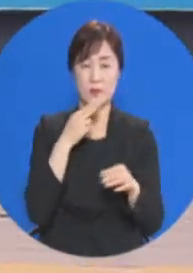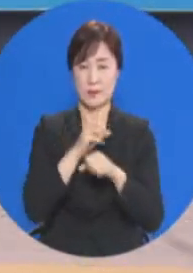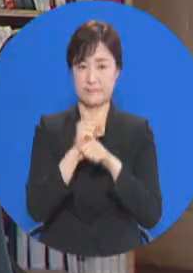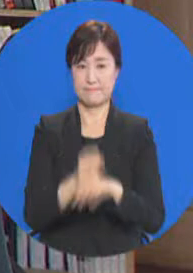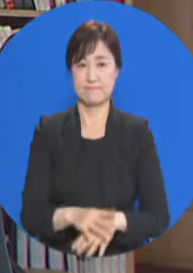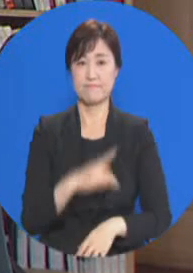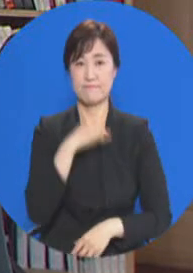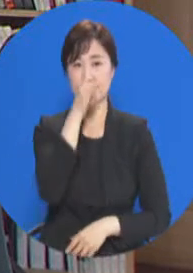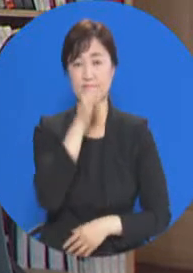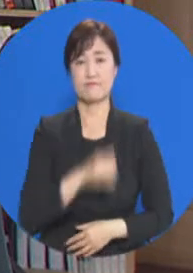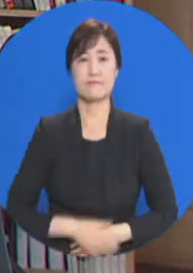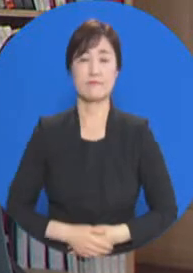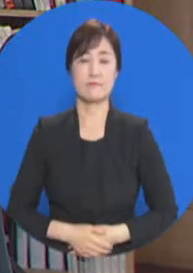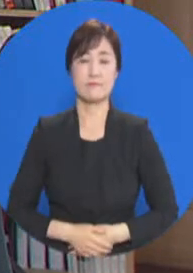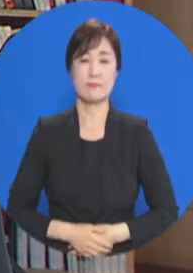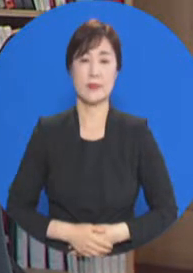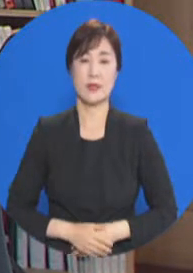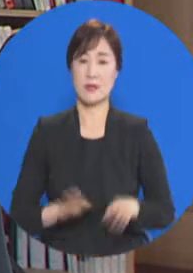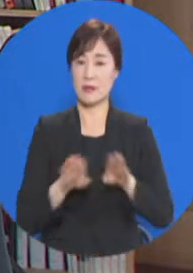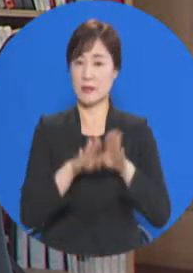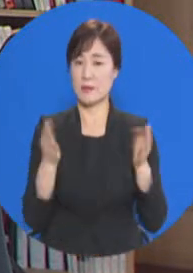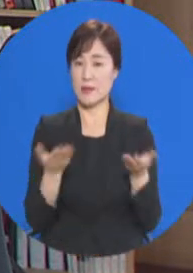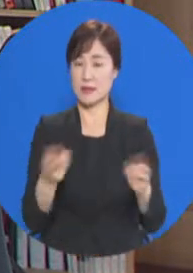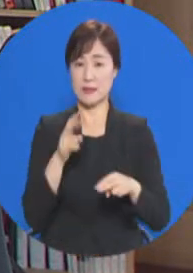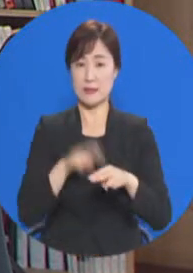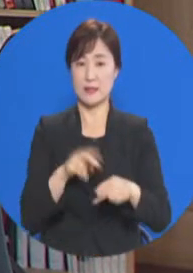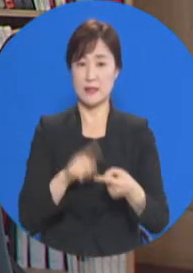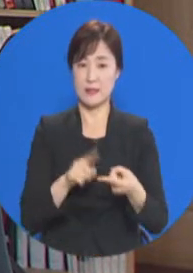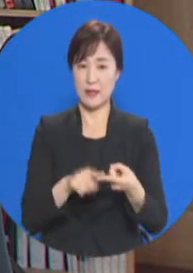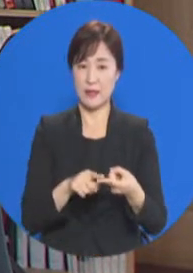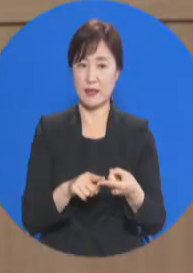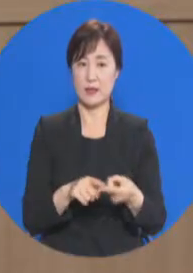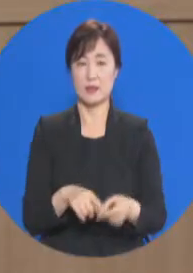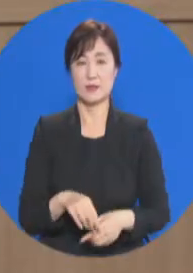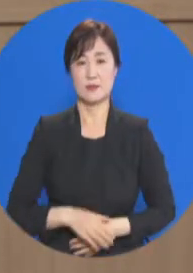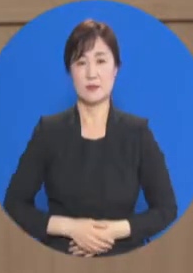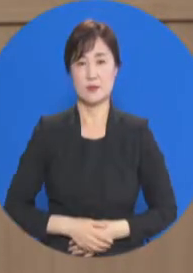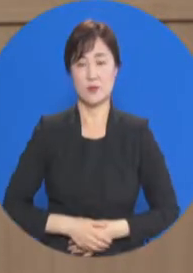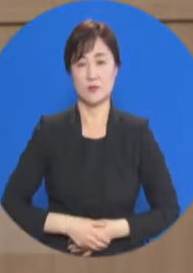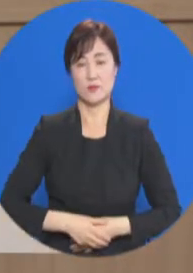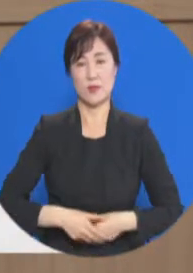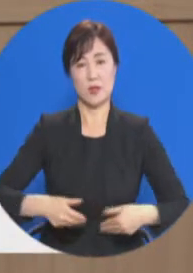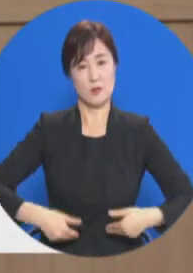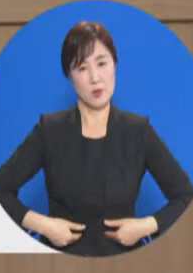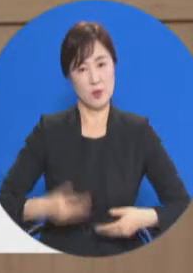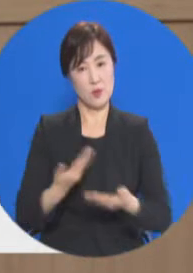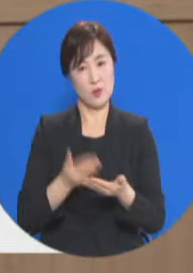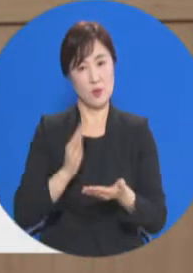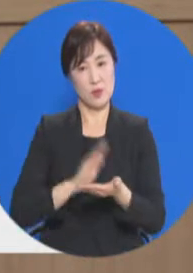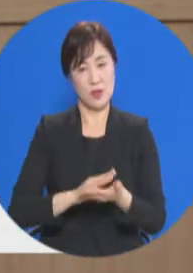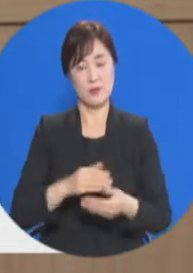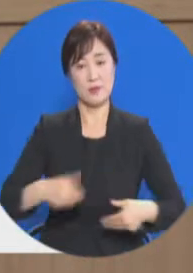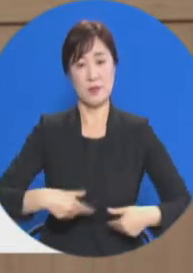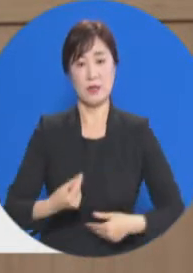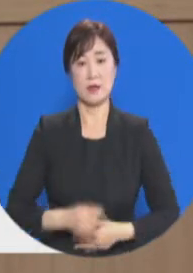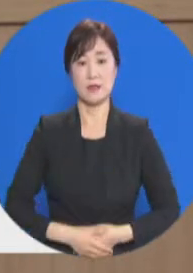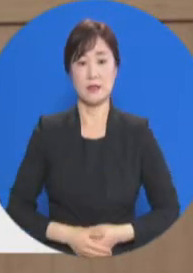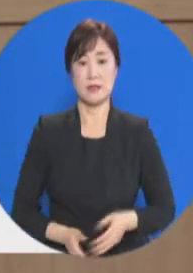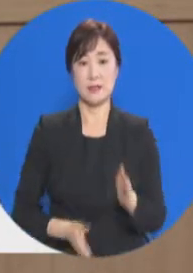상황. 개방형 직계에 대한 반면 교사의 필요성을 제기합니다. 시도적인 측면에서는 의미가 있다 선